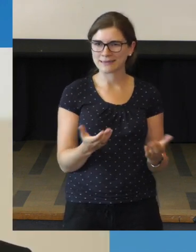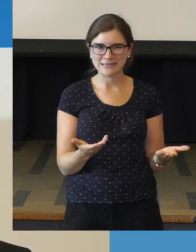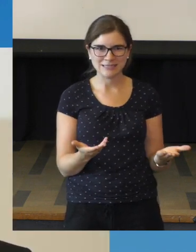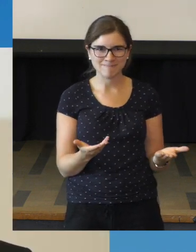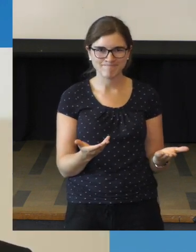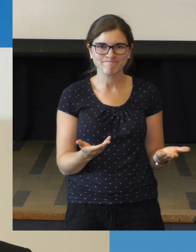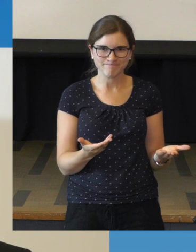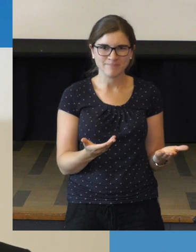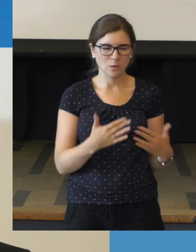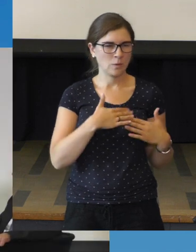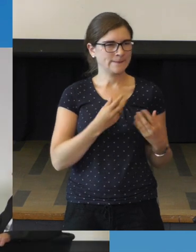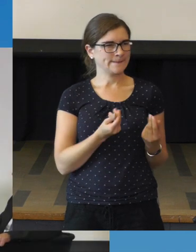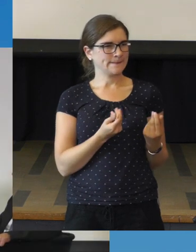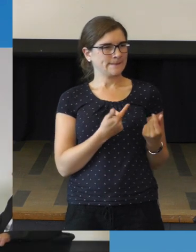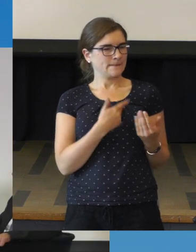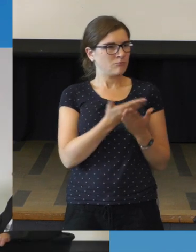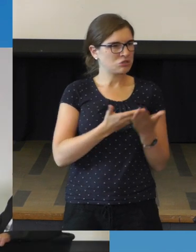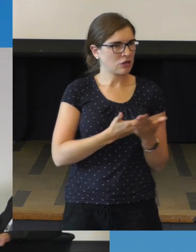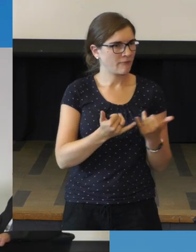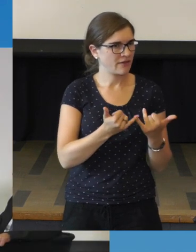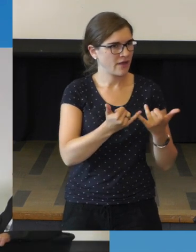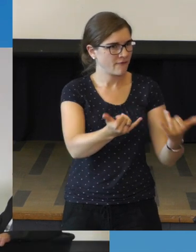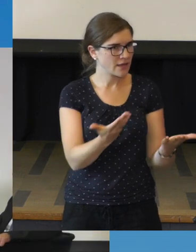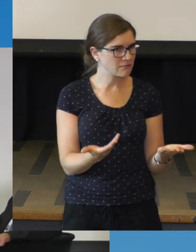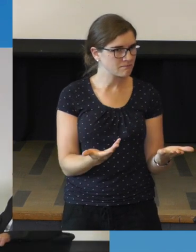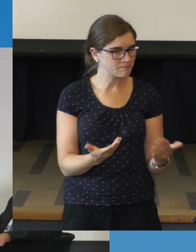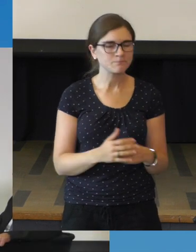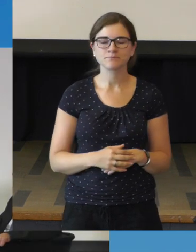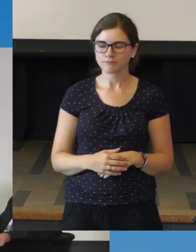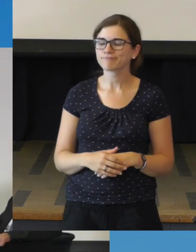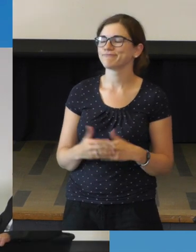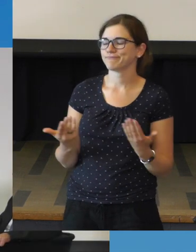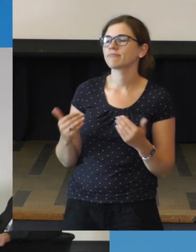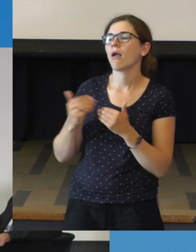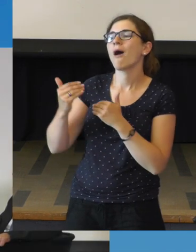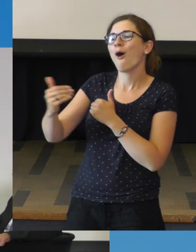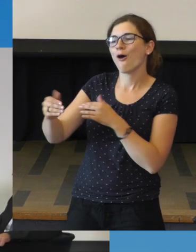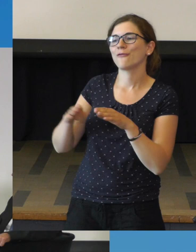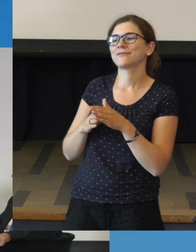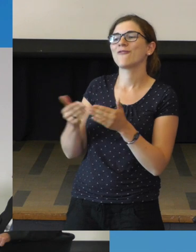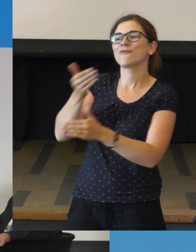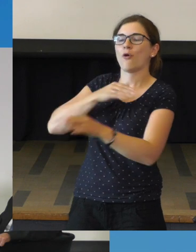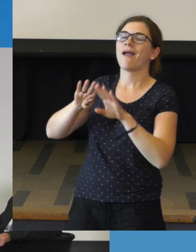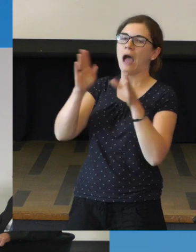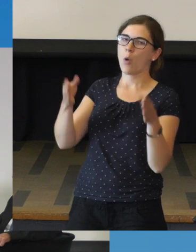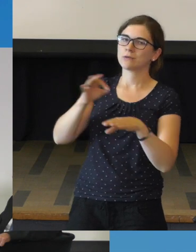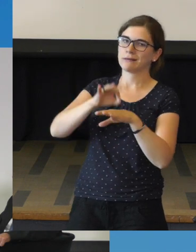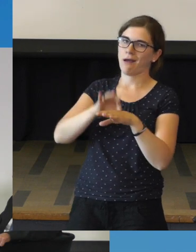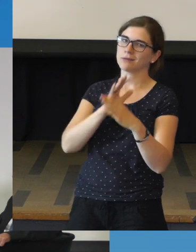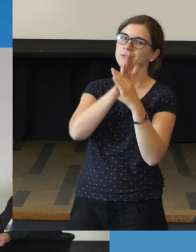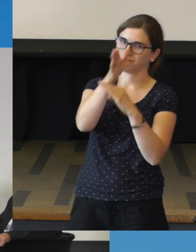der Beschreibung der Befindlichkeiten. Also zunächst einmal, häufig ist der Hausarzt noch der vorherige Ansprechpartner.